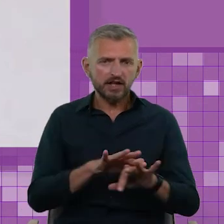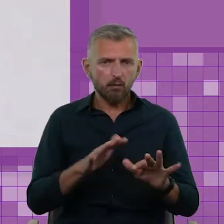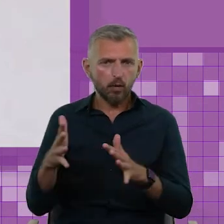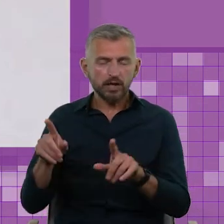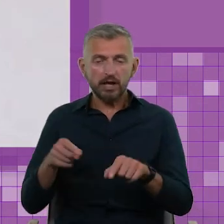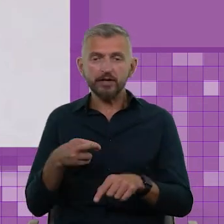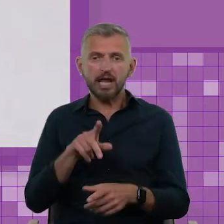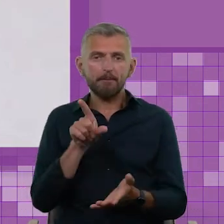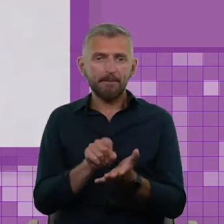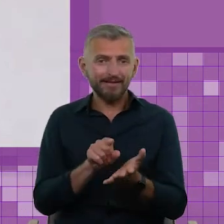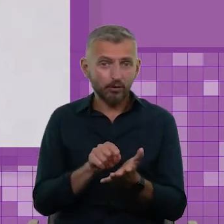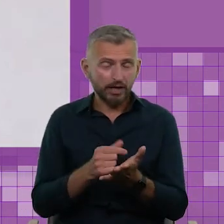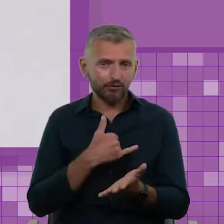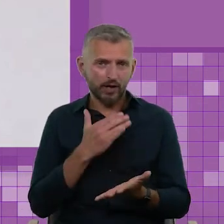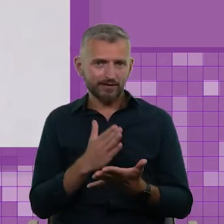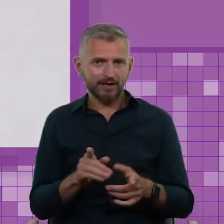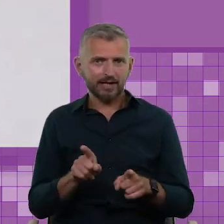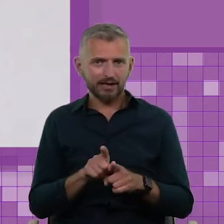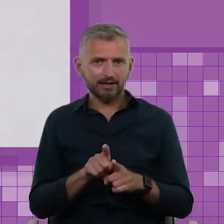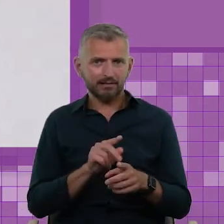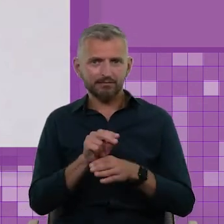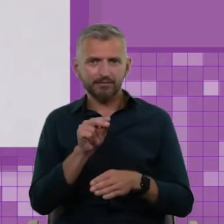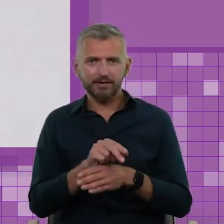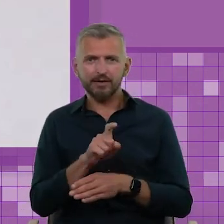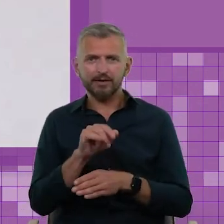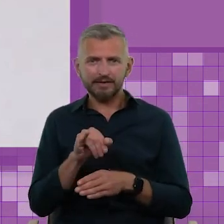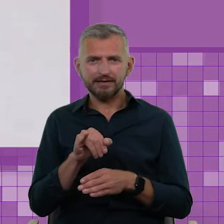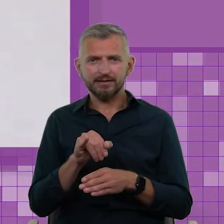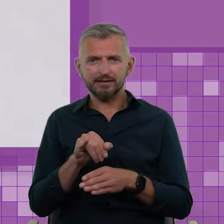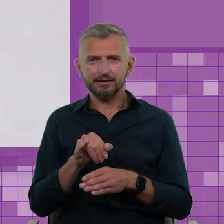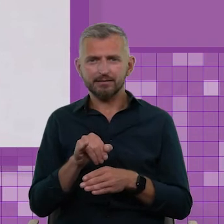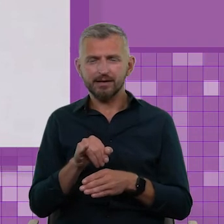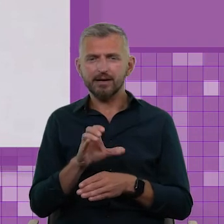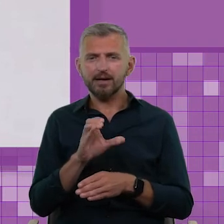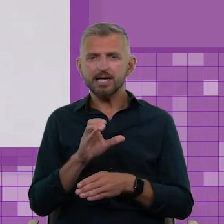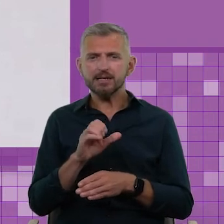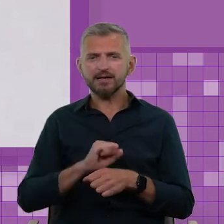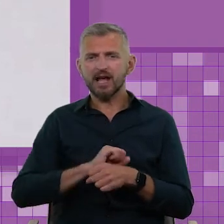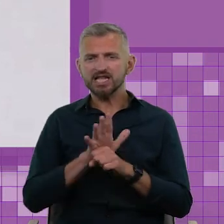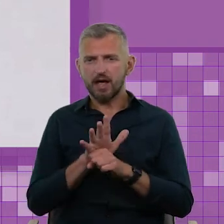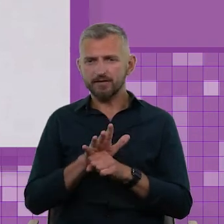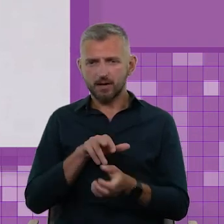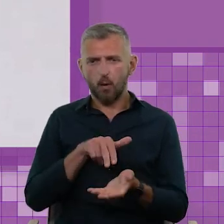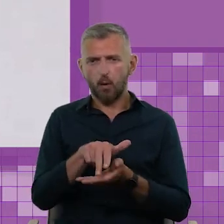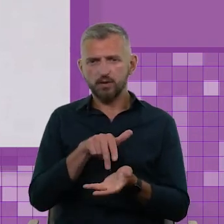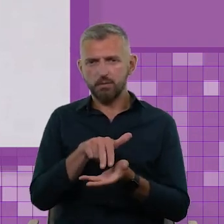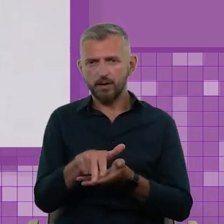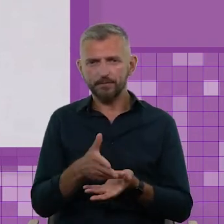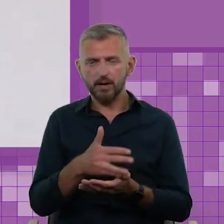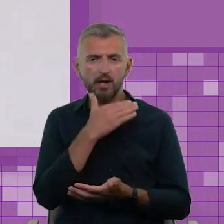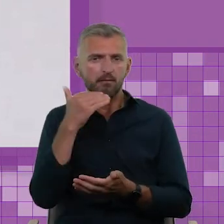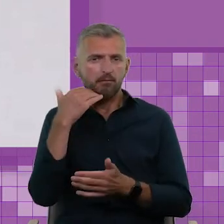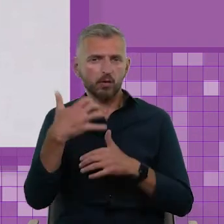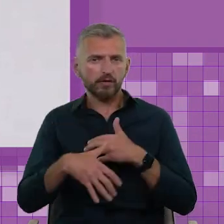речі, для пенсіонерів у нас є такі заняття зі скандинавської ходьби. Для жінок з дітьми, бо дуже багато якраз серед наших